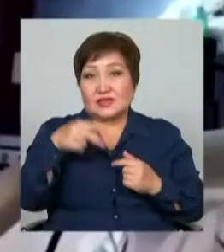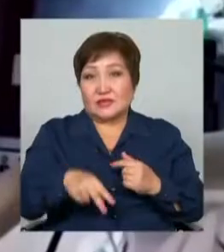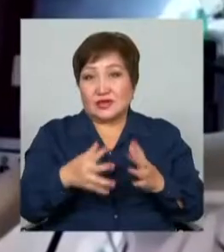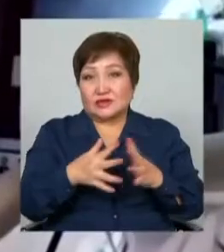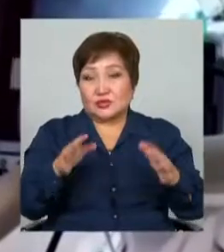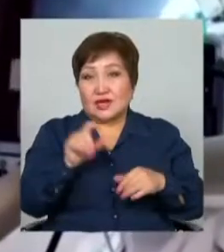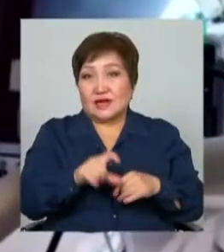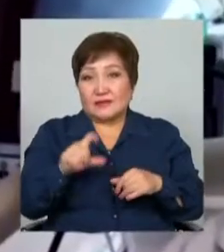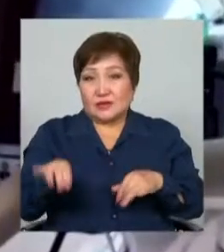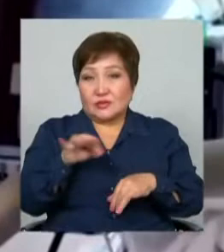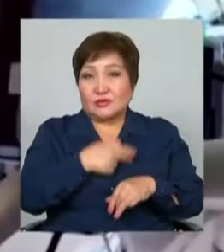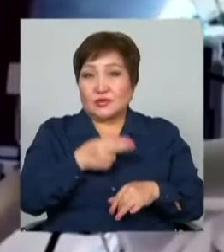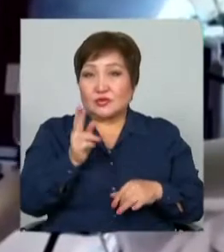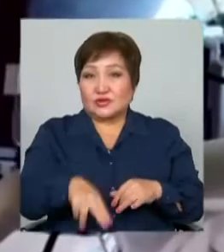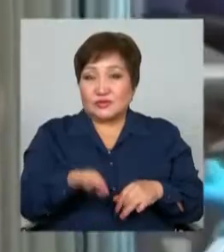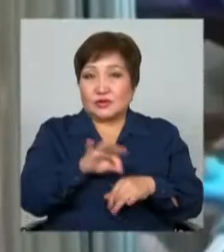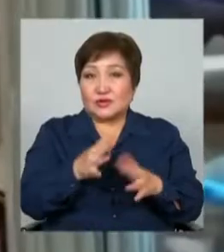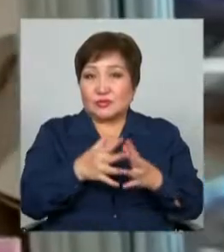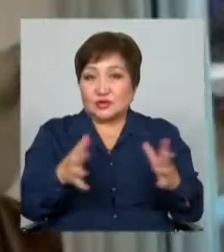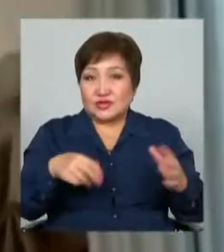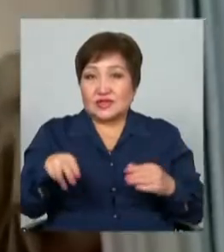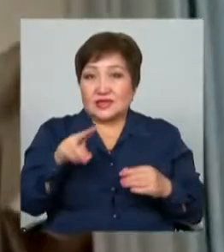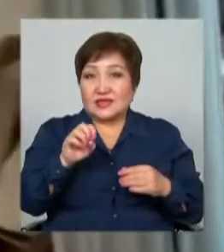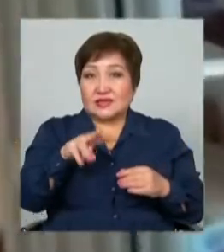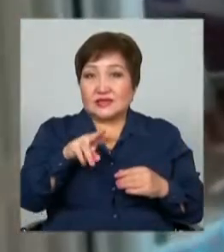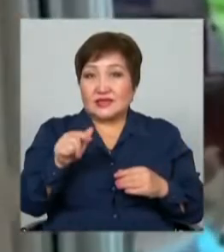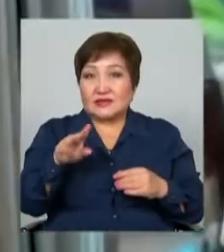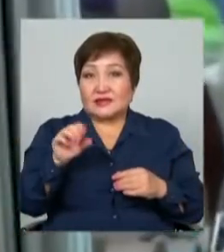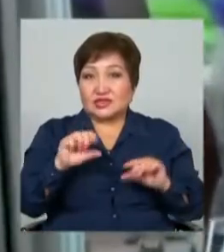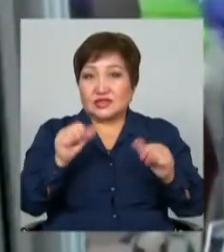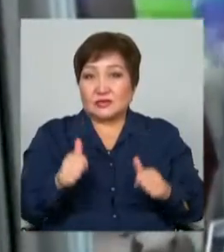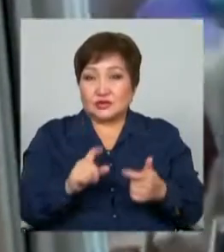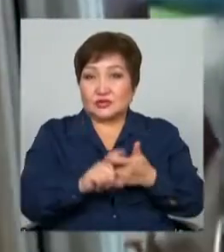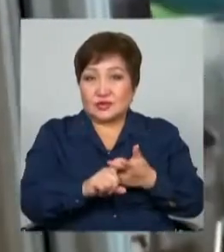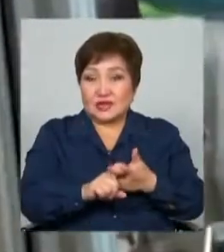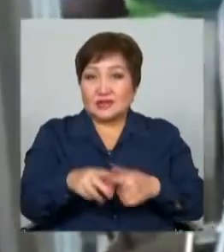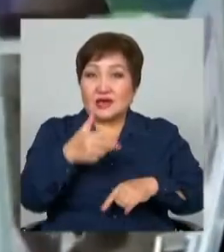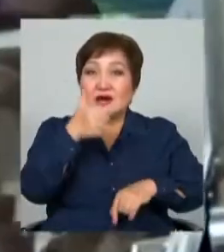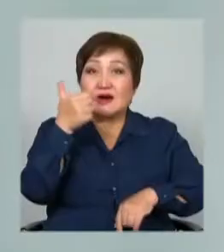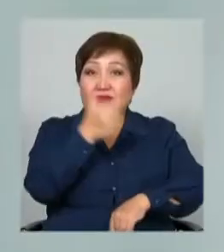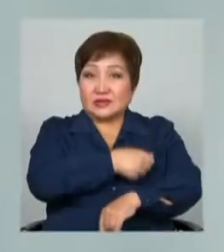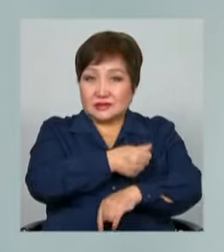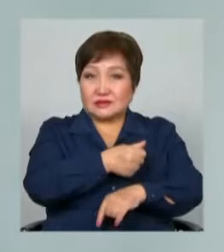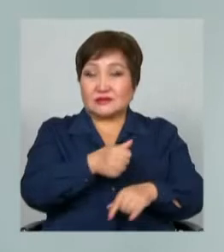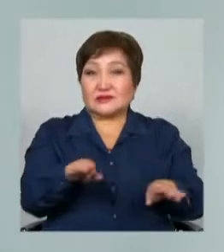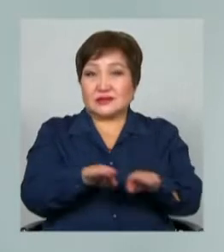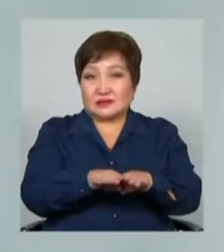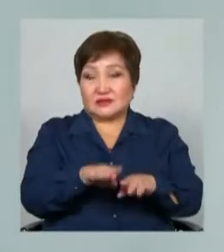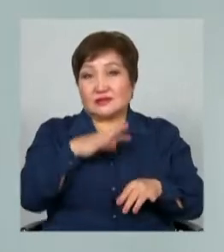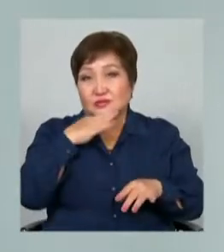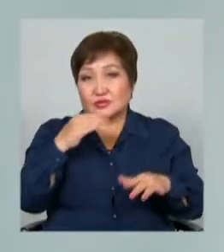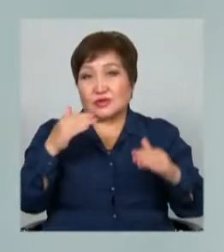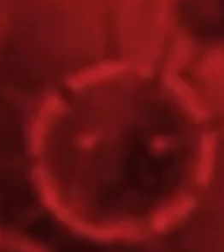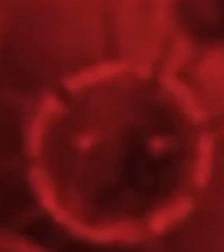жұмады. Ауырғандардың басым бөлігі дельта штамын жұқтырған. Елде халықты вакциналау деңгейі де айтарлықтай азайған.